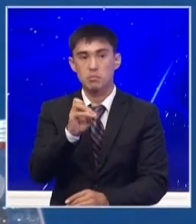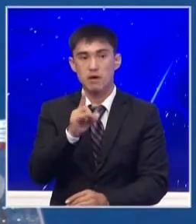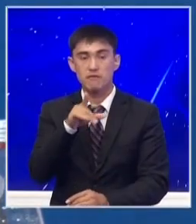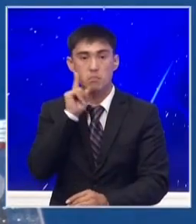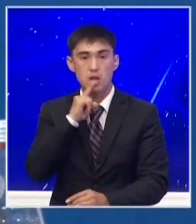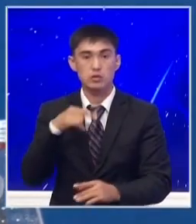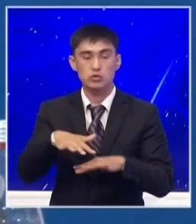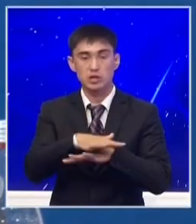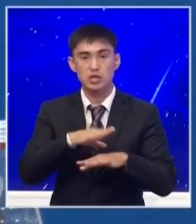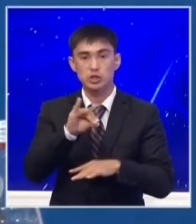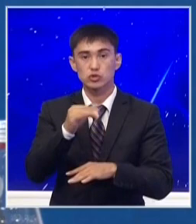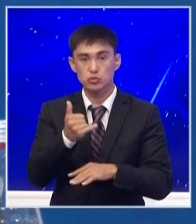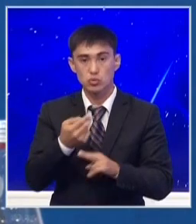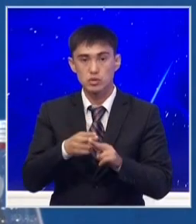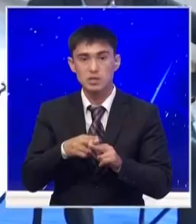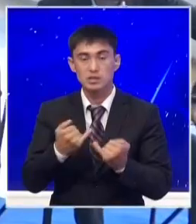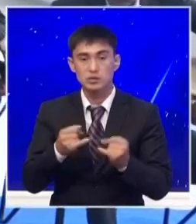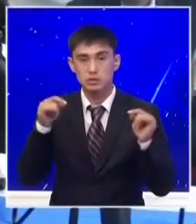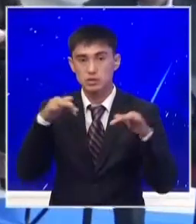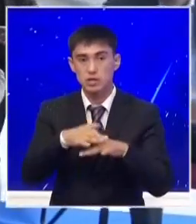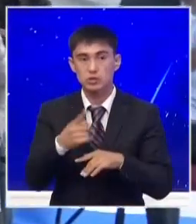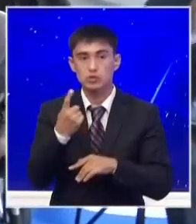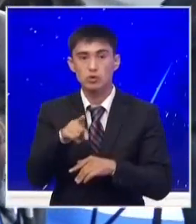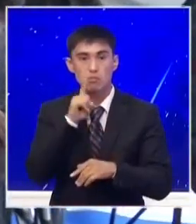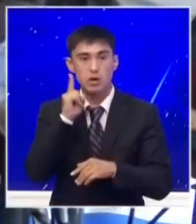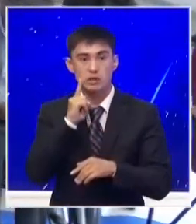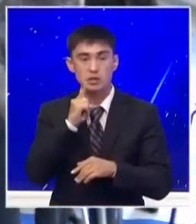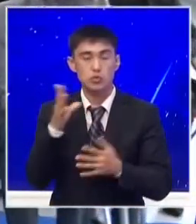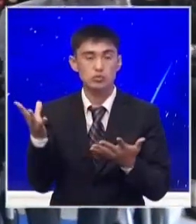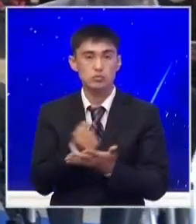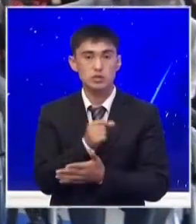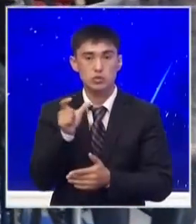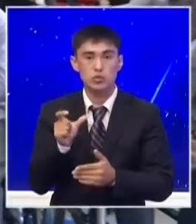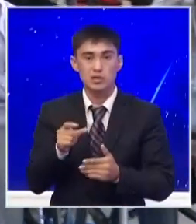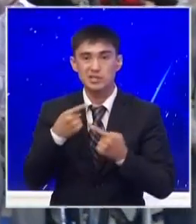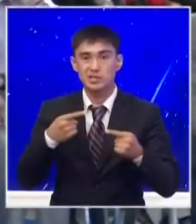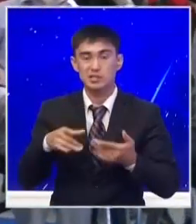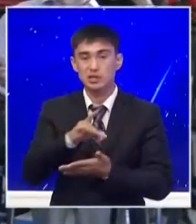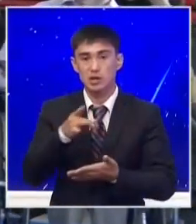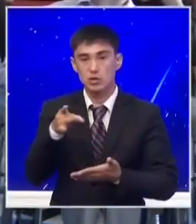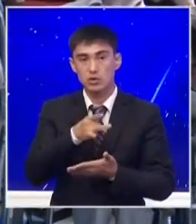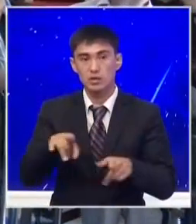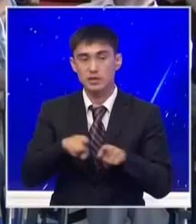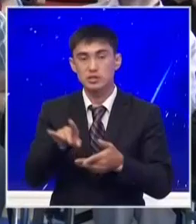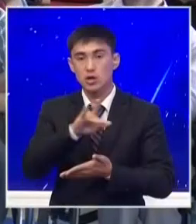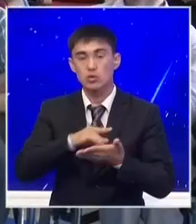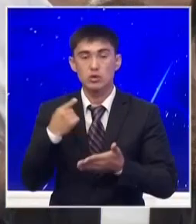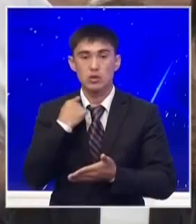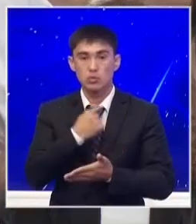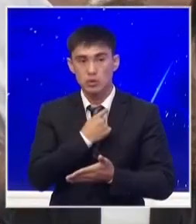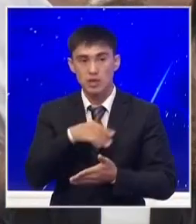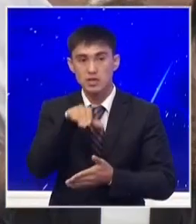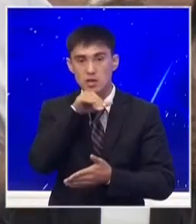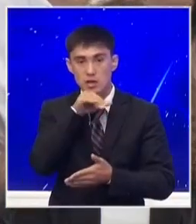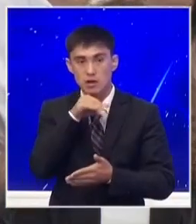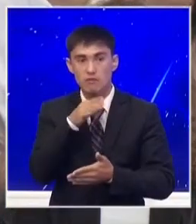с молодежью края Жетасу. Сюда съехались порядка 100 молодых и успешных людей из разных районов, а также городов Талдыкурган и